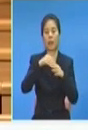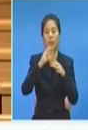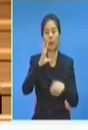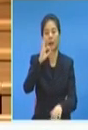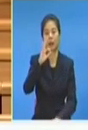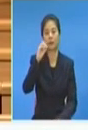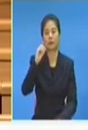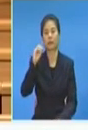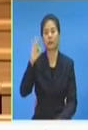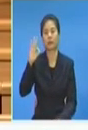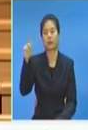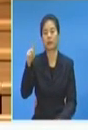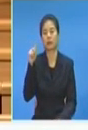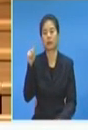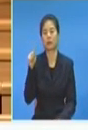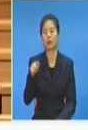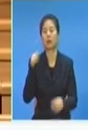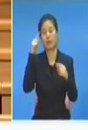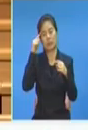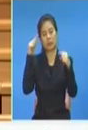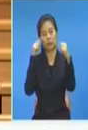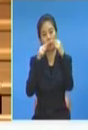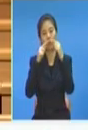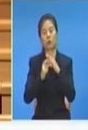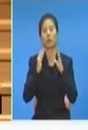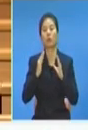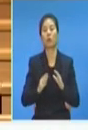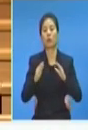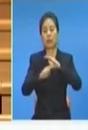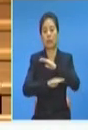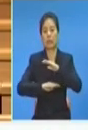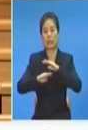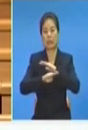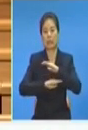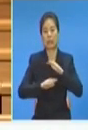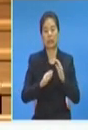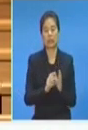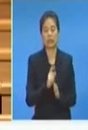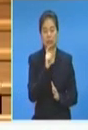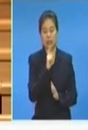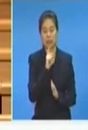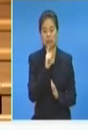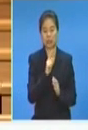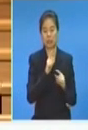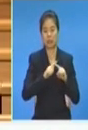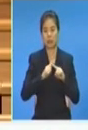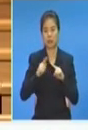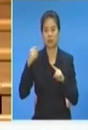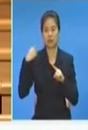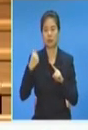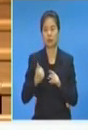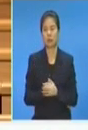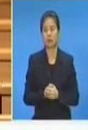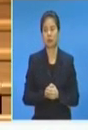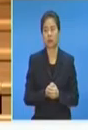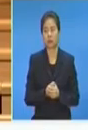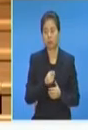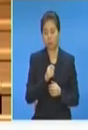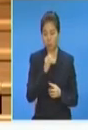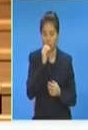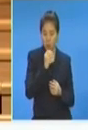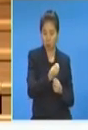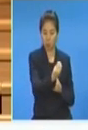99% ครับมุ่งเน้นพยานบุคคลเป็นเรื่องตลกมากใช้พยานบุคคลยืนยัน